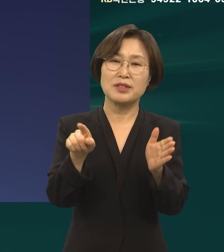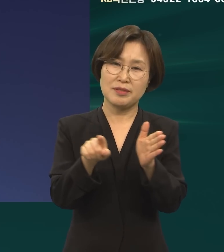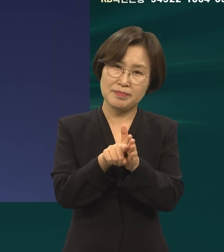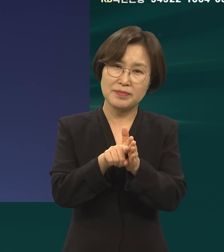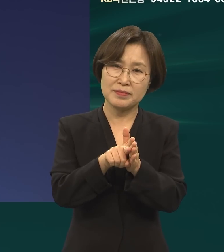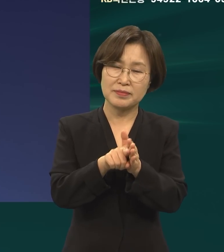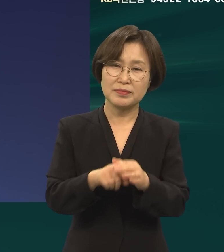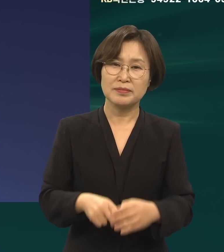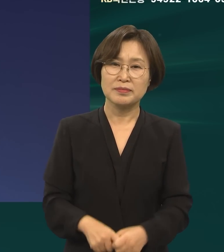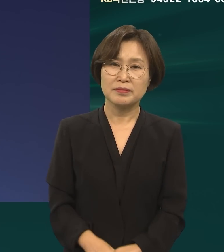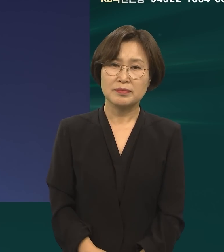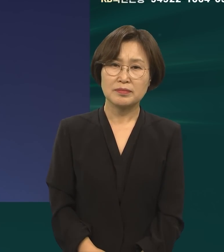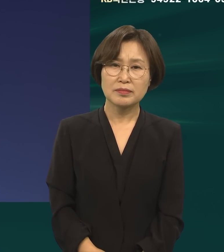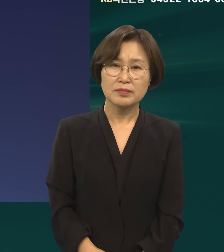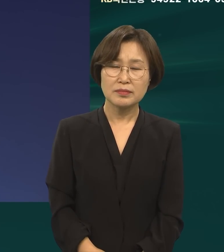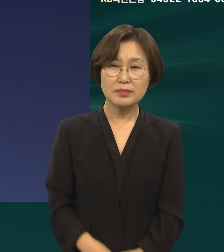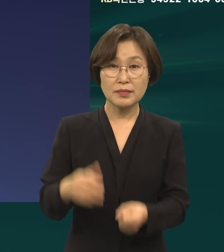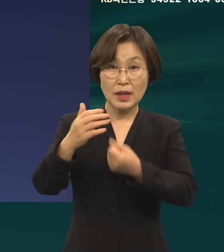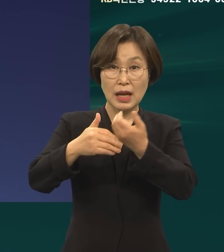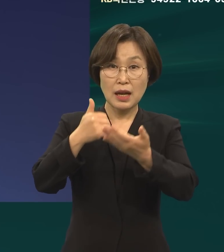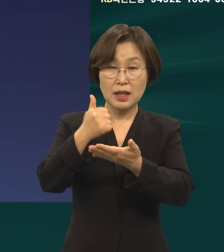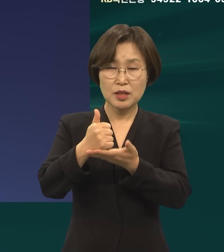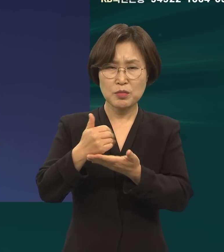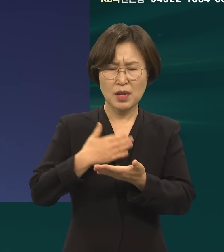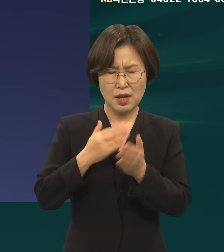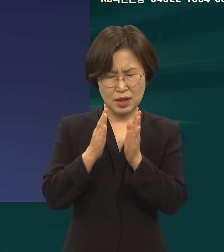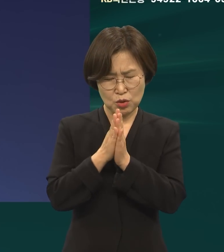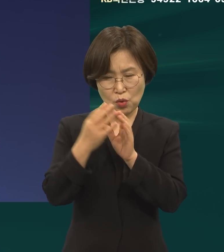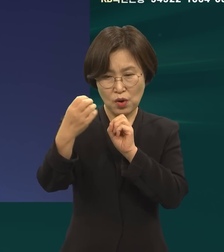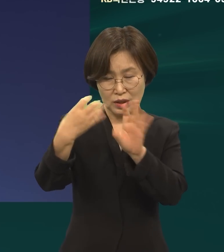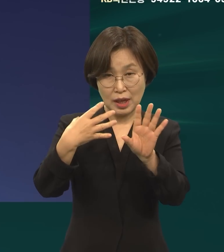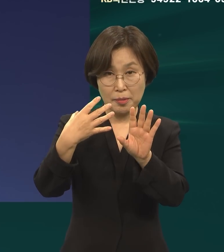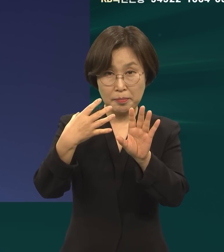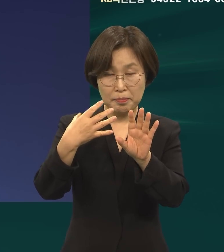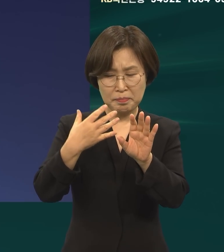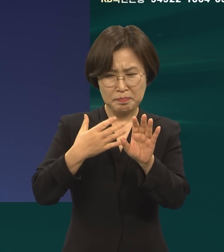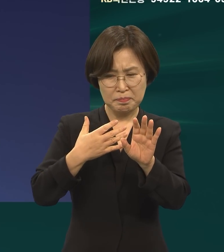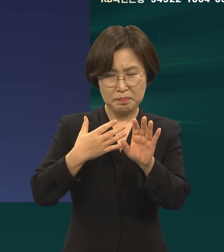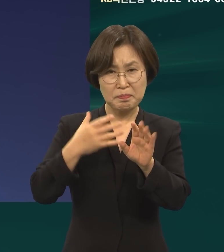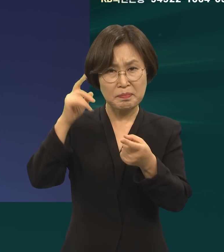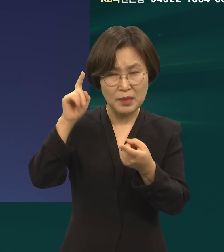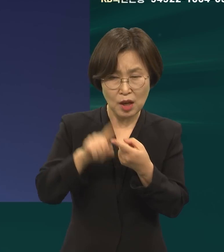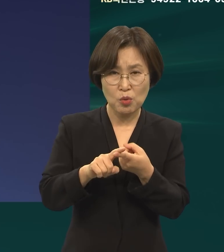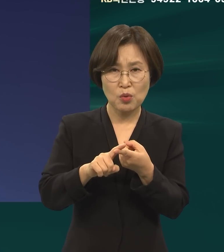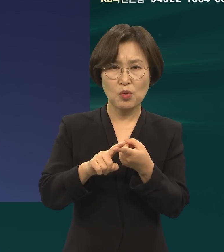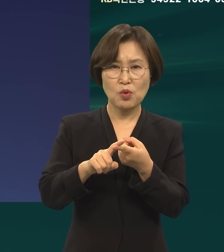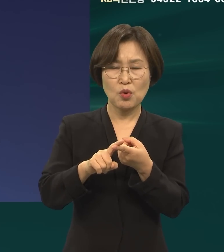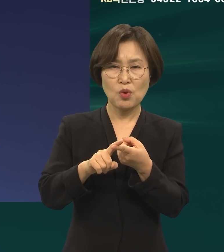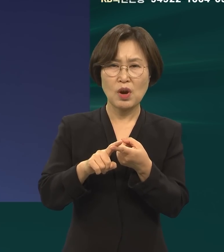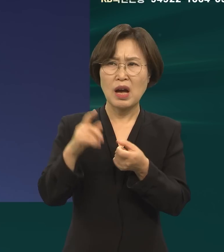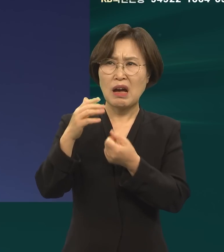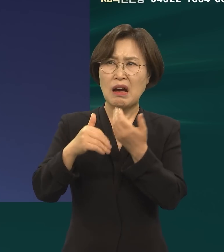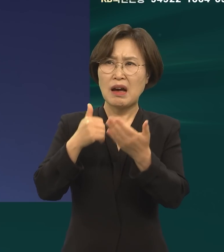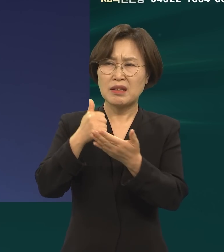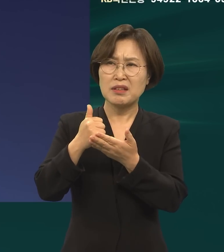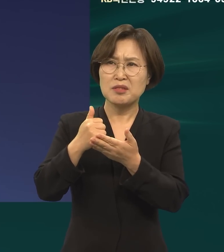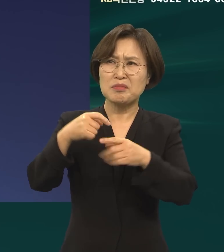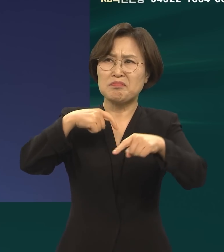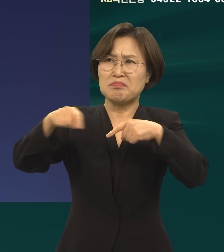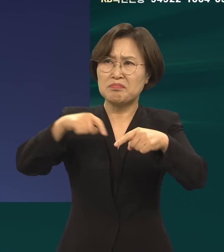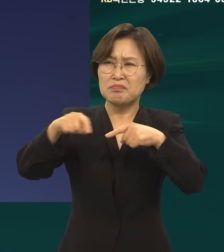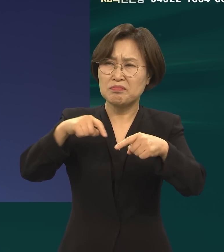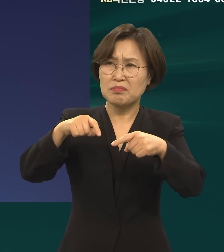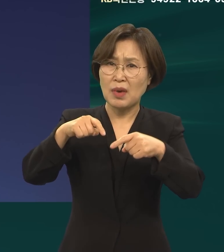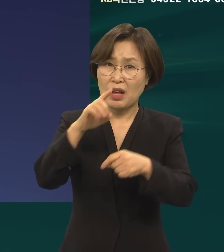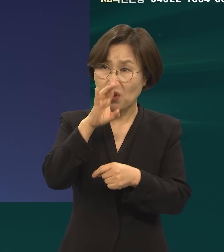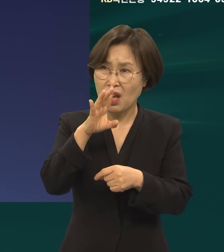많은 분들이 하나님이 내 기도 응답대로 내 뜻대로 움직여지길 원하는 사람들이 많습니다. 거기서 섭섭함이